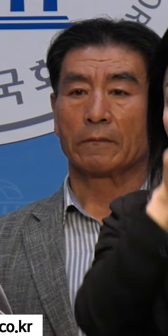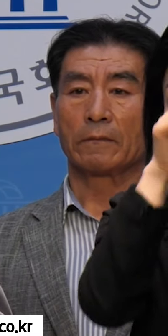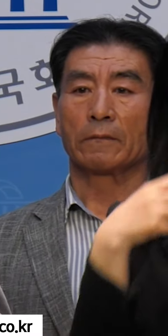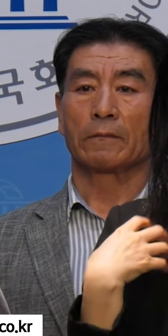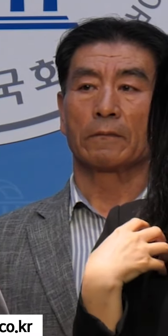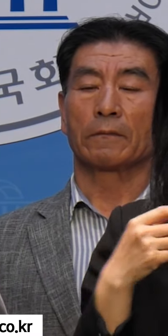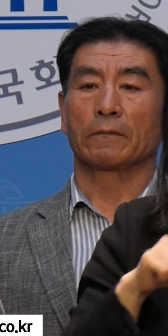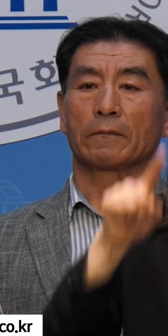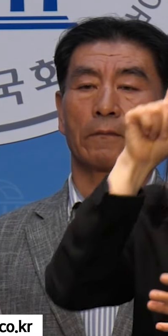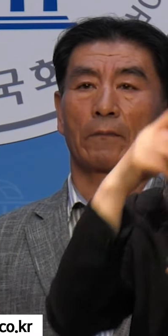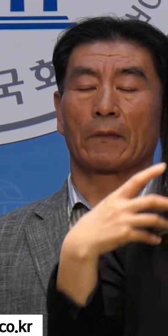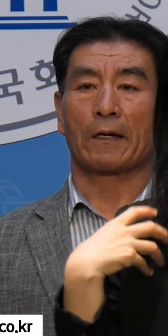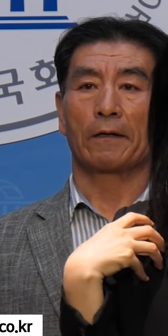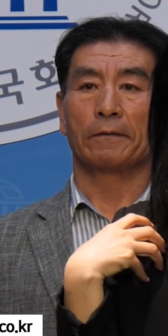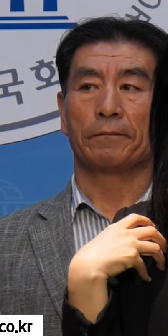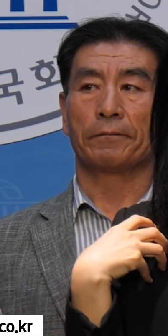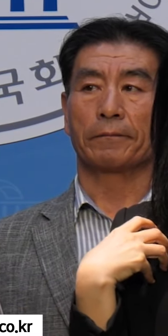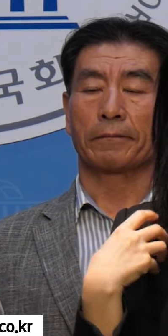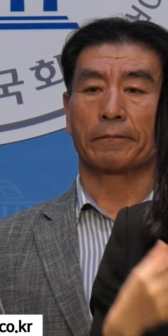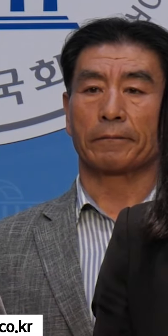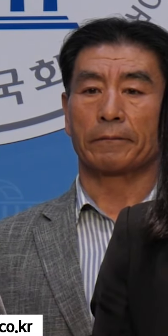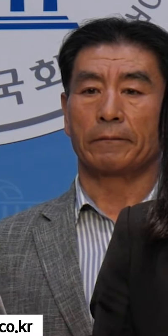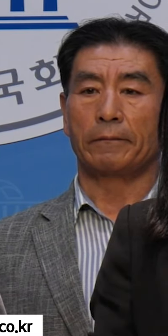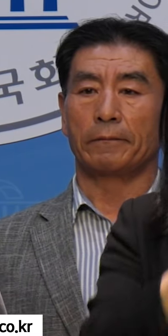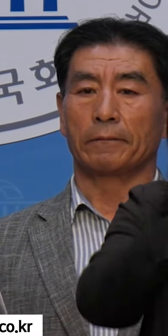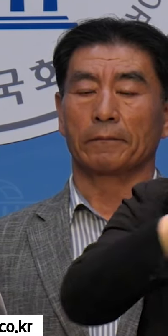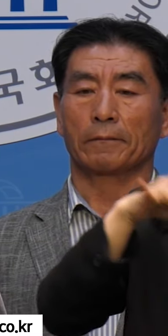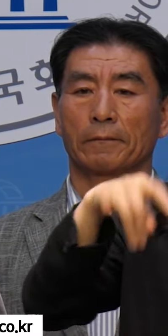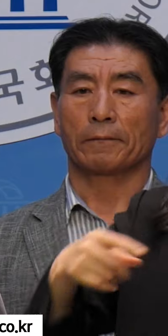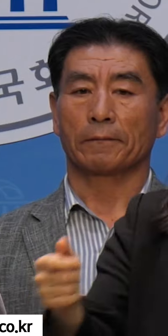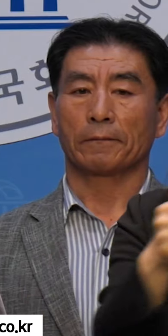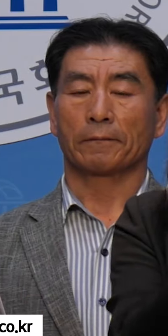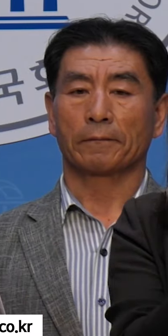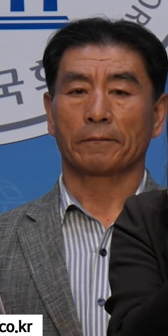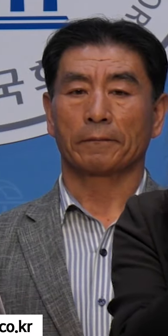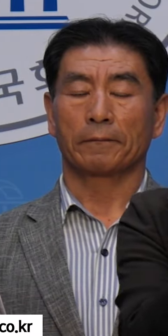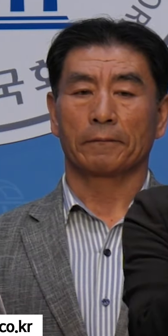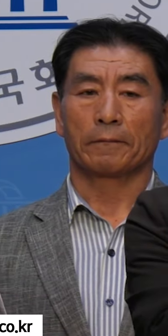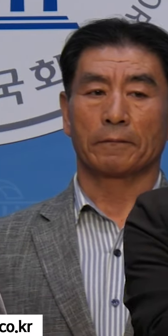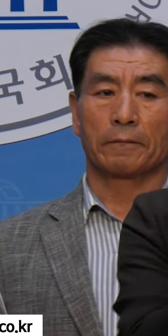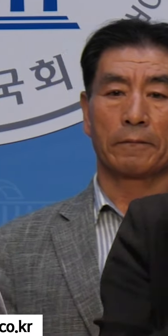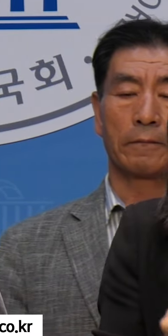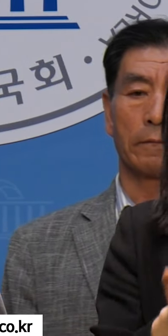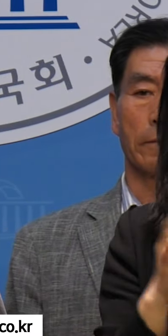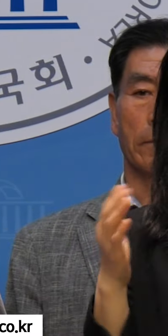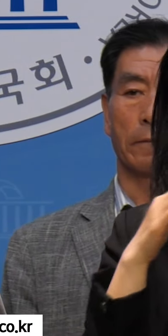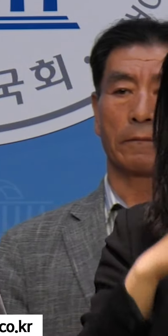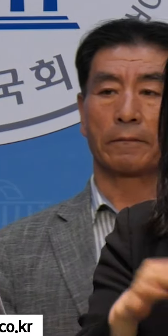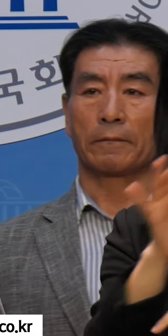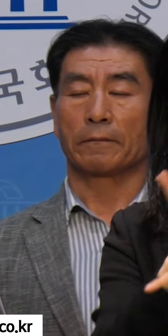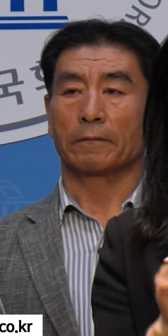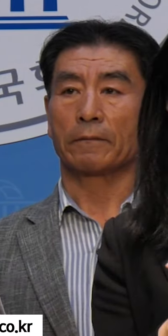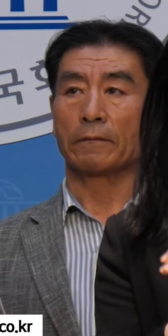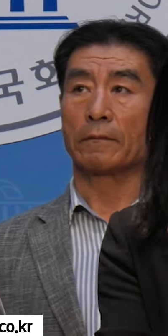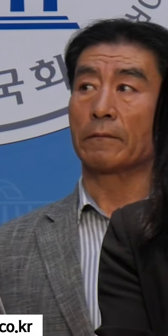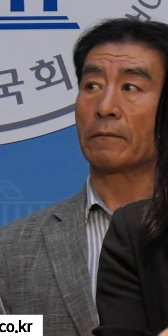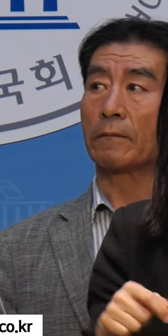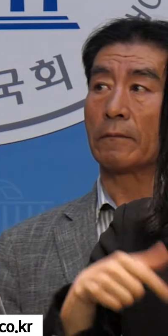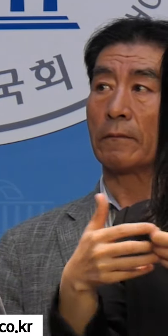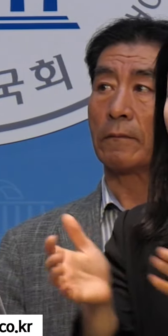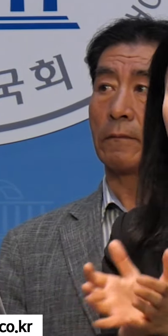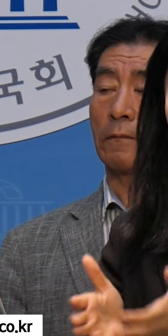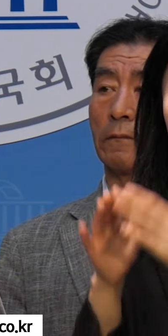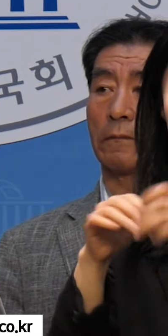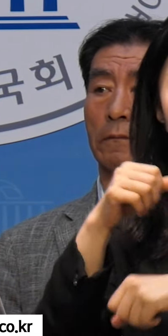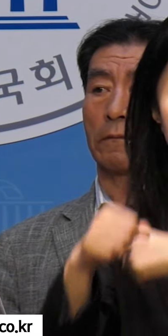중앙정부와 지방정부의 수장 결선투표제, 개방형 정당 명부식 비례대표제, 정당 설립